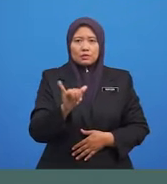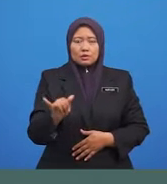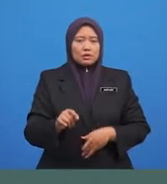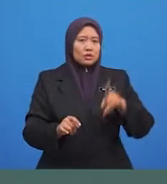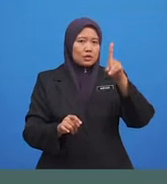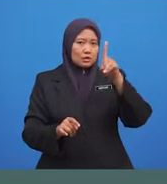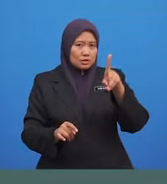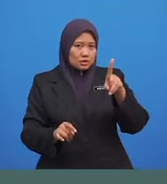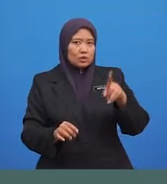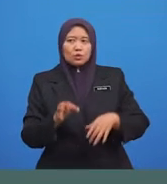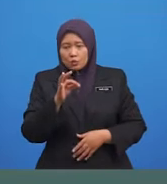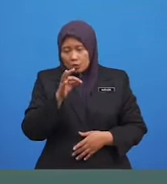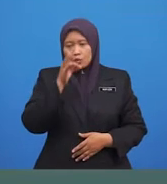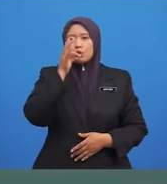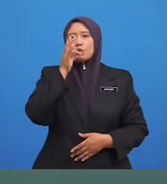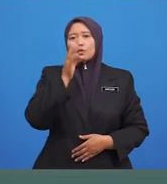penyedut minuman.